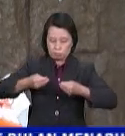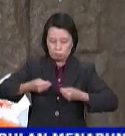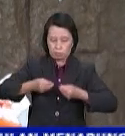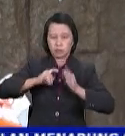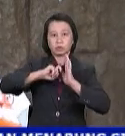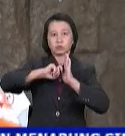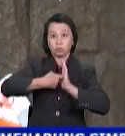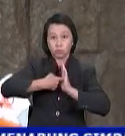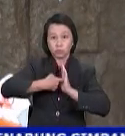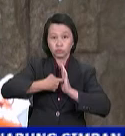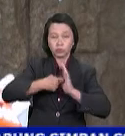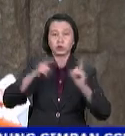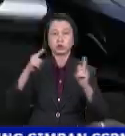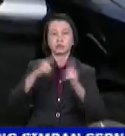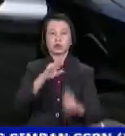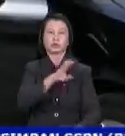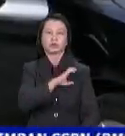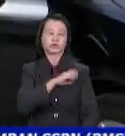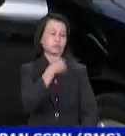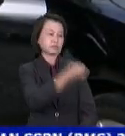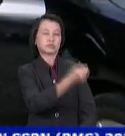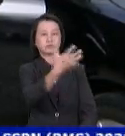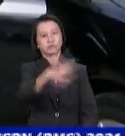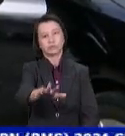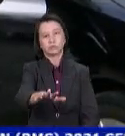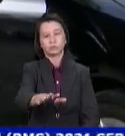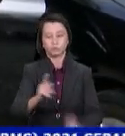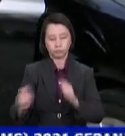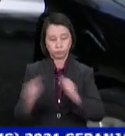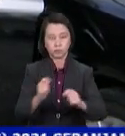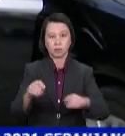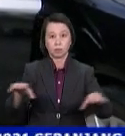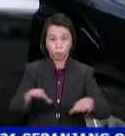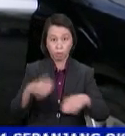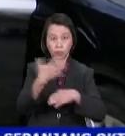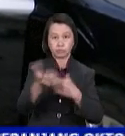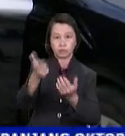tersebut kepada pihak polis. Tindakan diambil